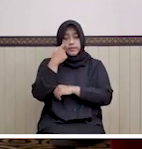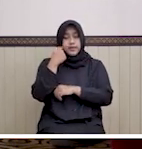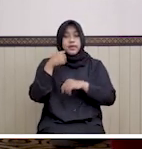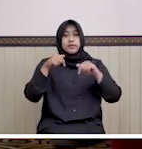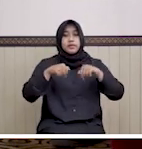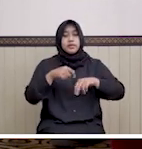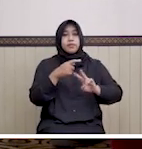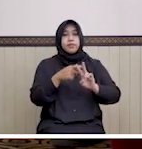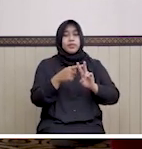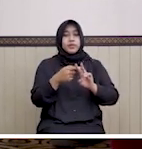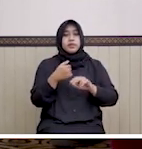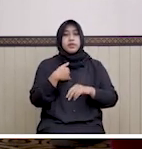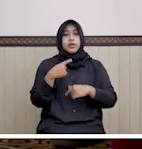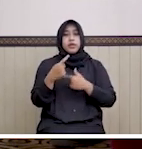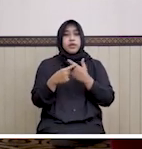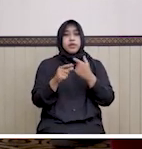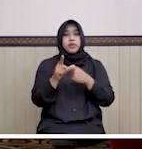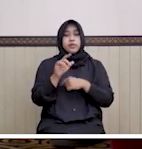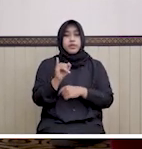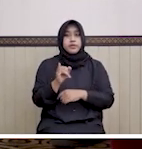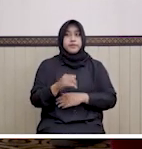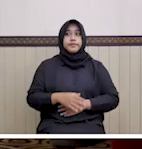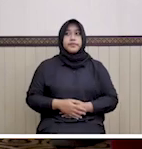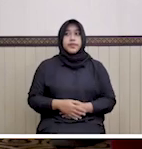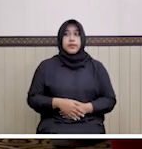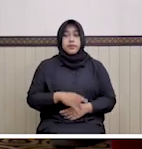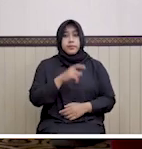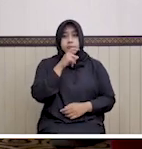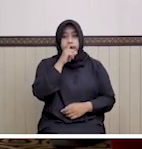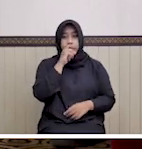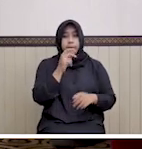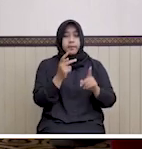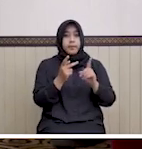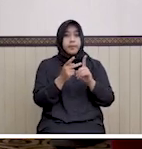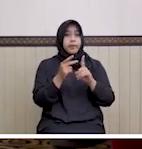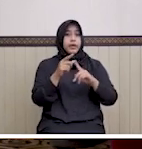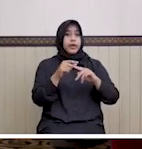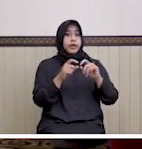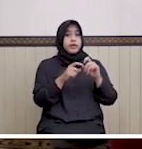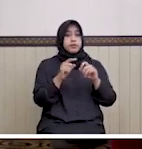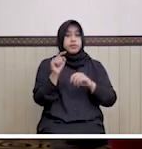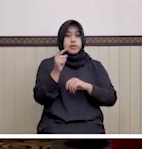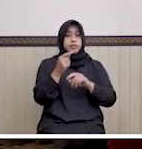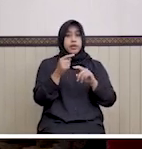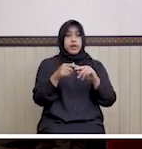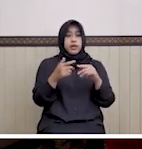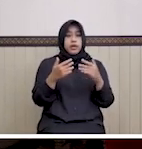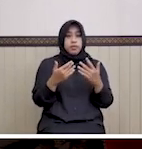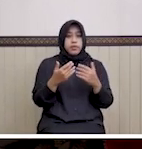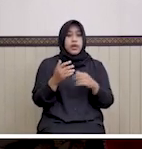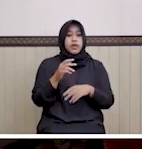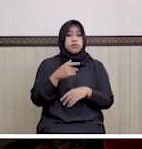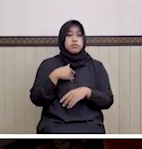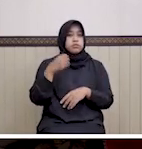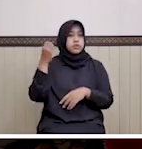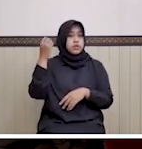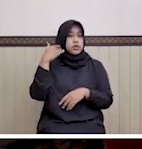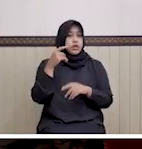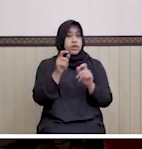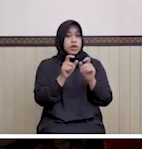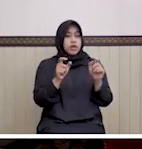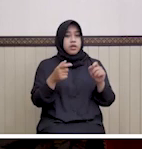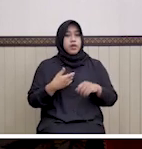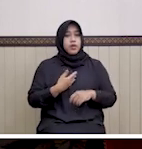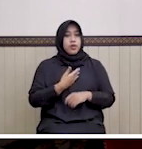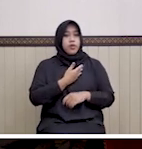berdua saya Yuli nih Hai mas Aris eh pertama-tama tentunya ketika mendengar kata